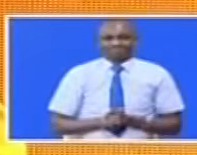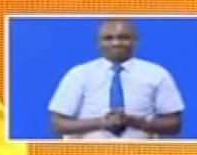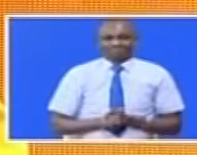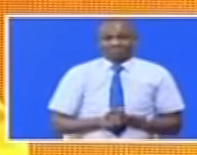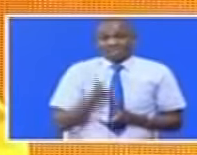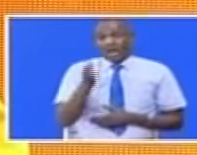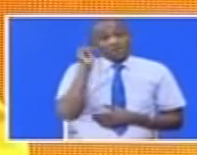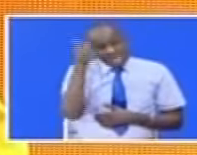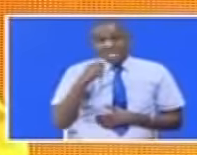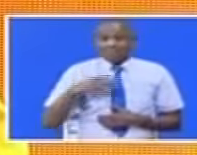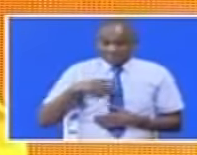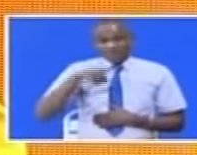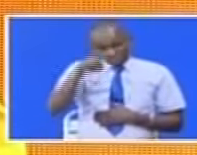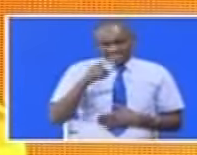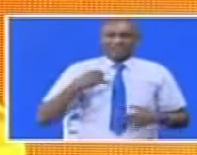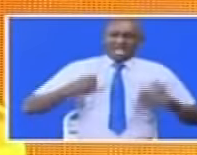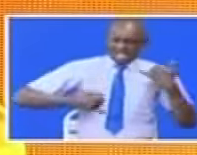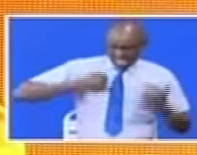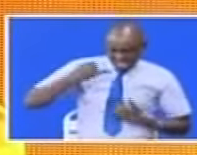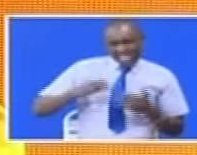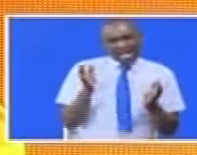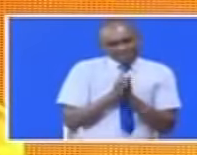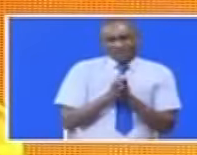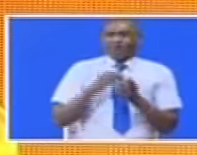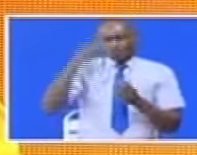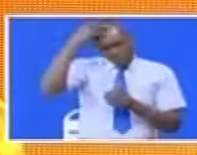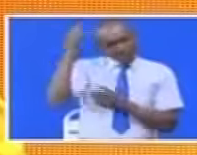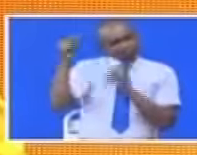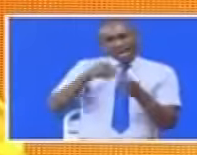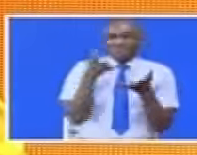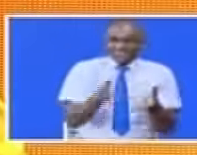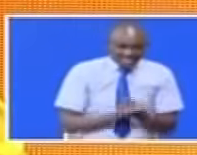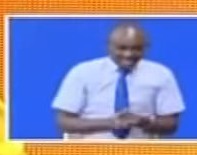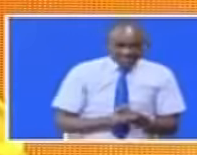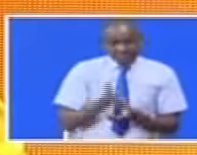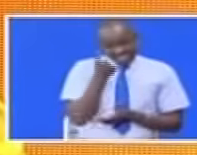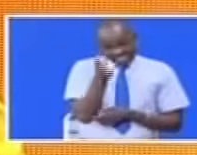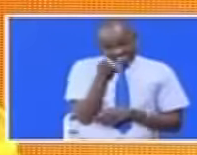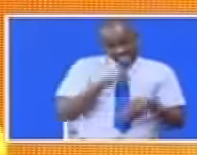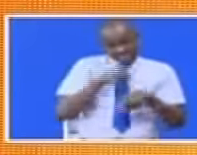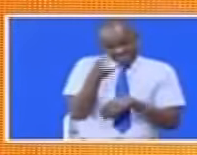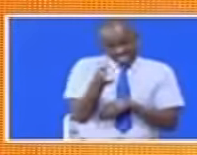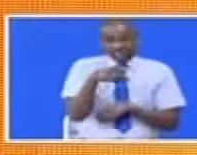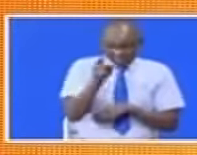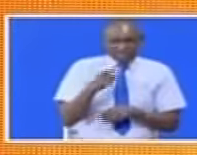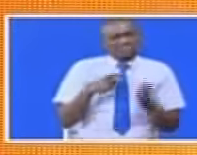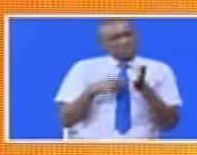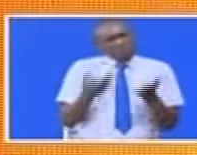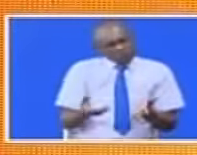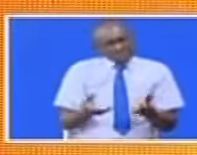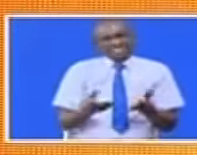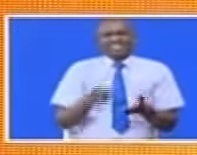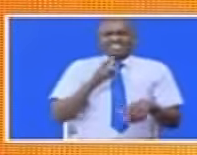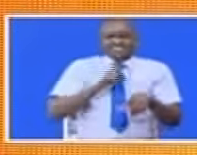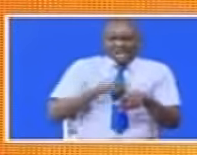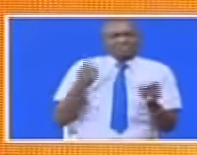huku wakenya wakiwa wamechangamkia ujio wa papa Francis nchini uchangamfu huo wao umedhihirika Zaidi baada